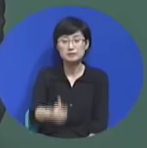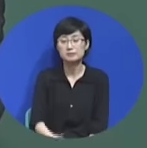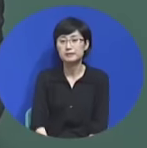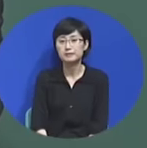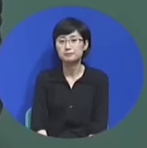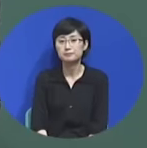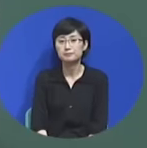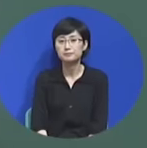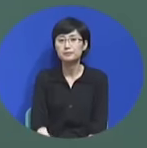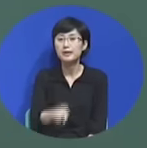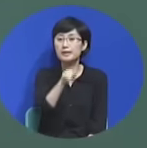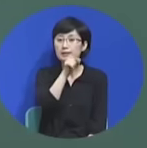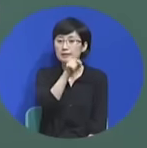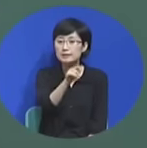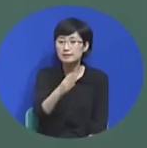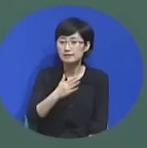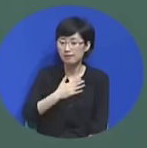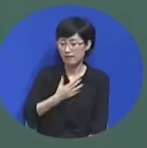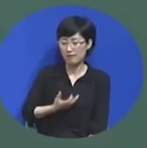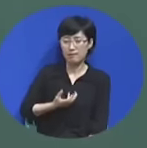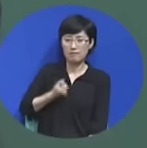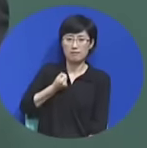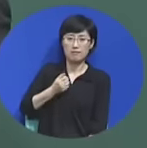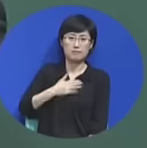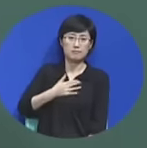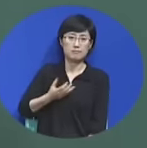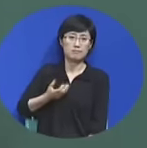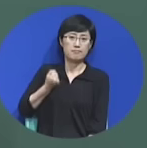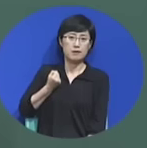而且撒旦的权势彻底倒塌。 그 사실이 뭐요? 나에게 들어온 거죠.